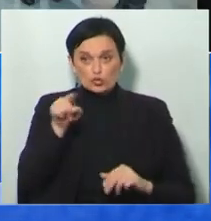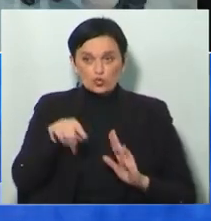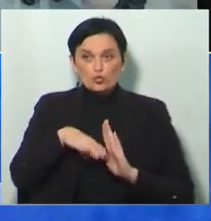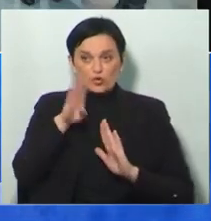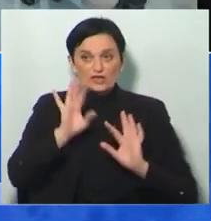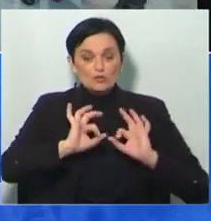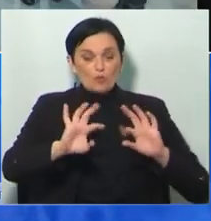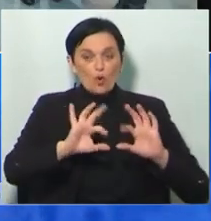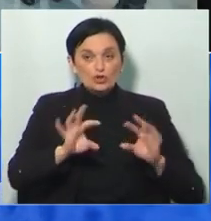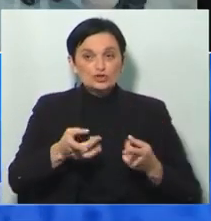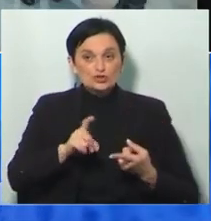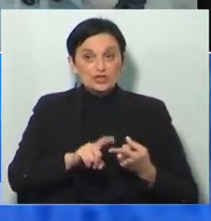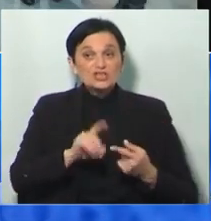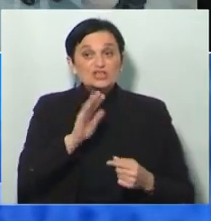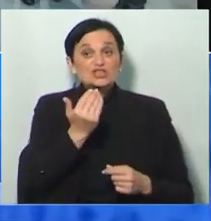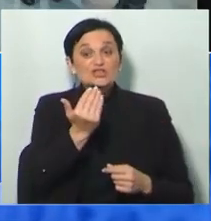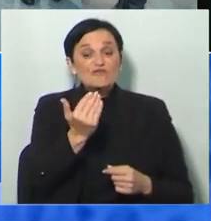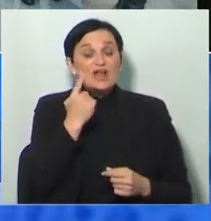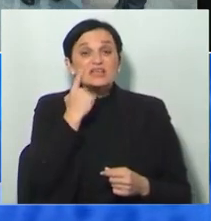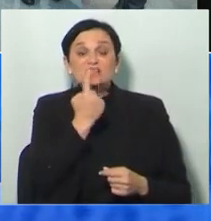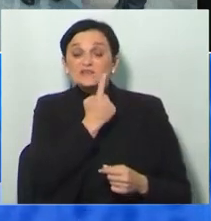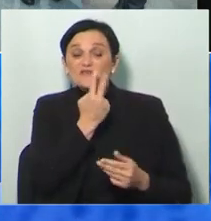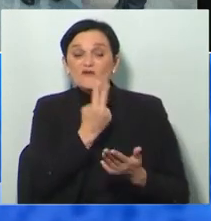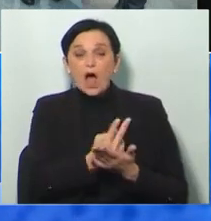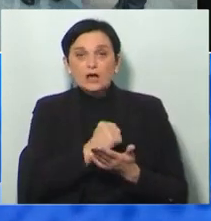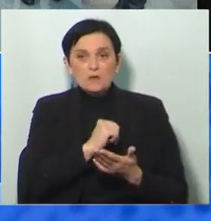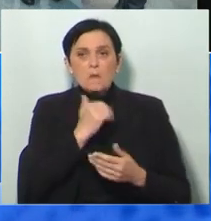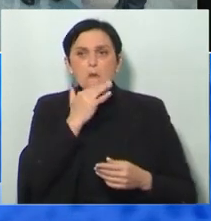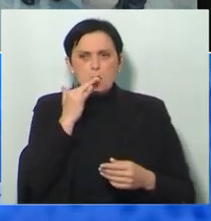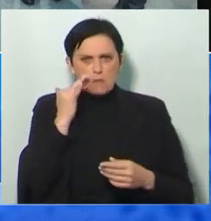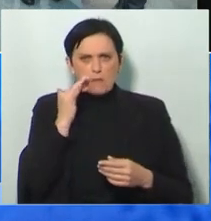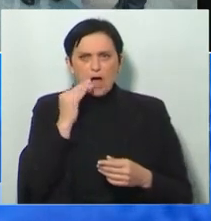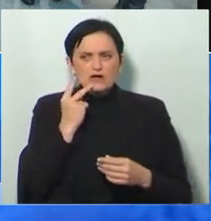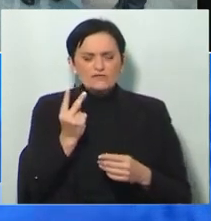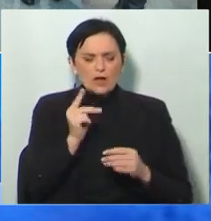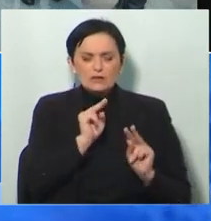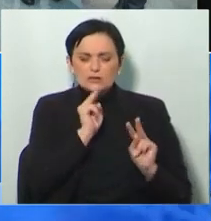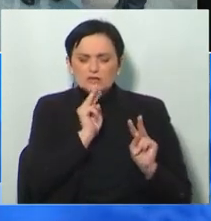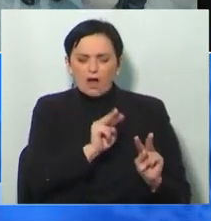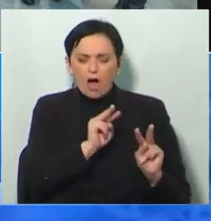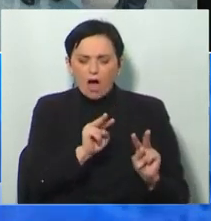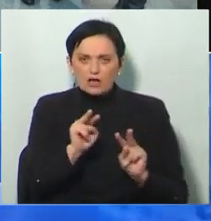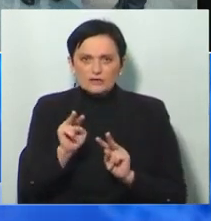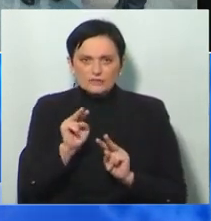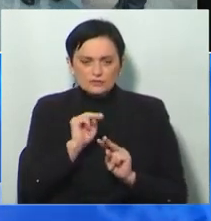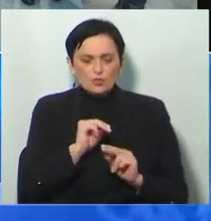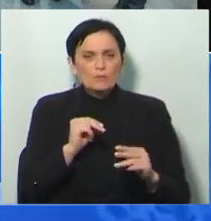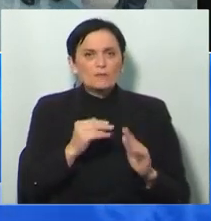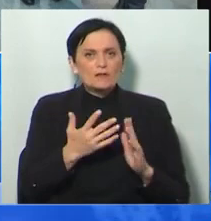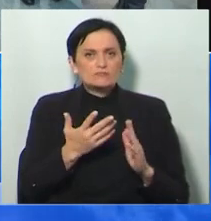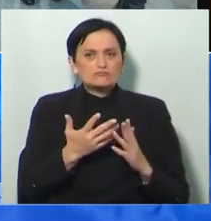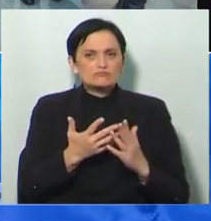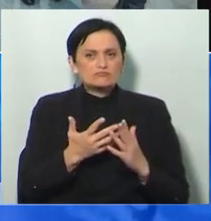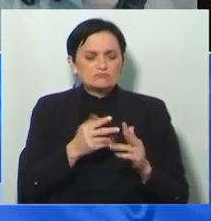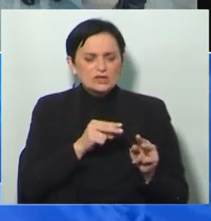მოგითხრობენ მაგის შესახებ. მაგრამ თქვენი თვალით? ჩემი თვალით ბევრად უფრო დაკვირვებულები გახდნენ, ბევრად უფრო